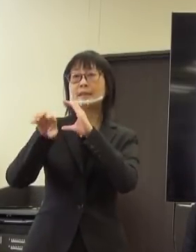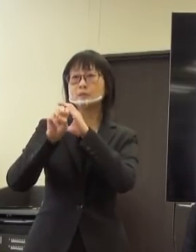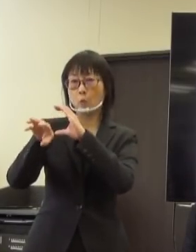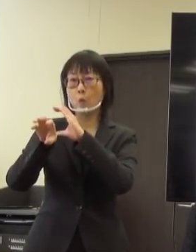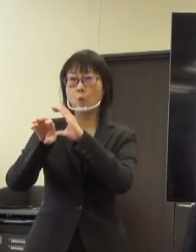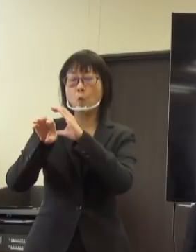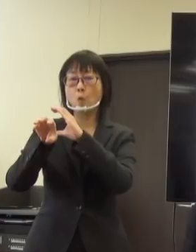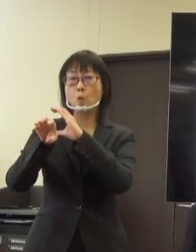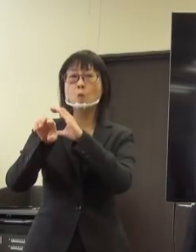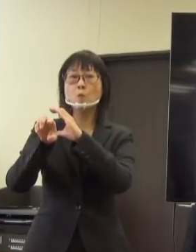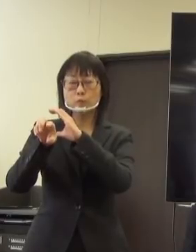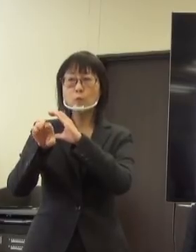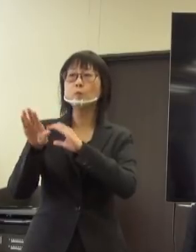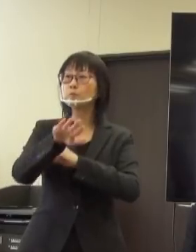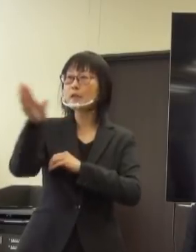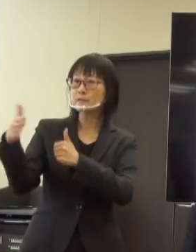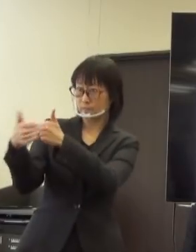の